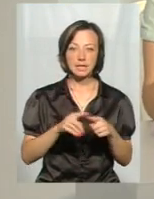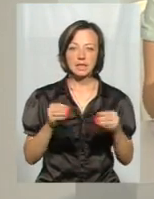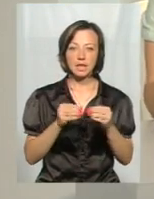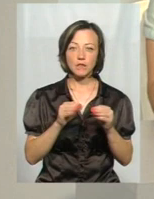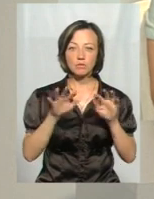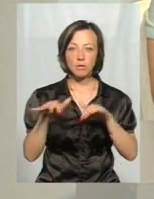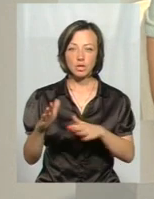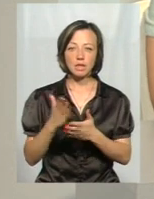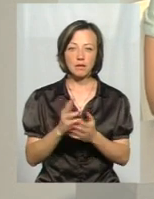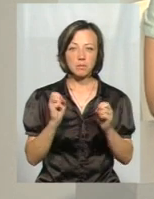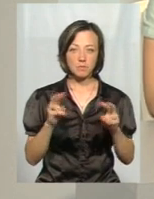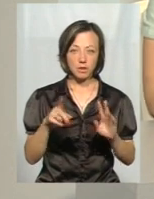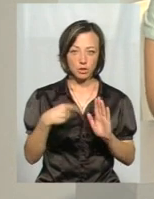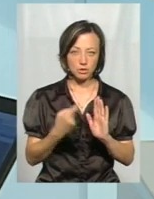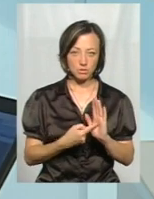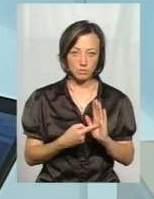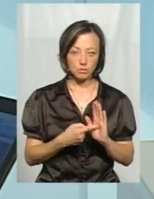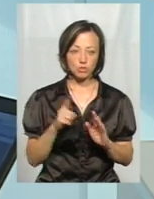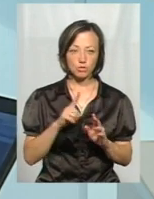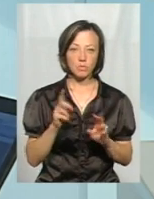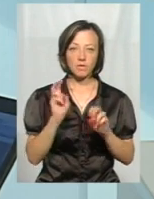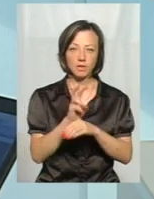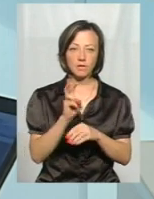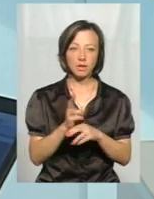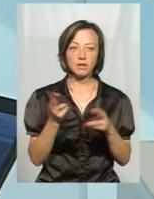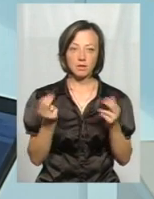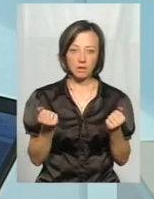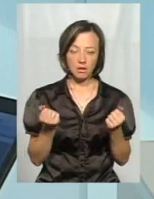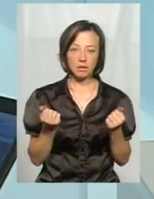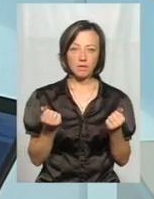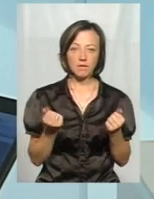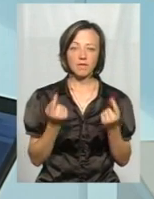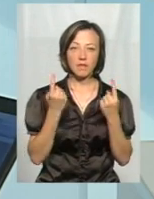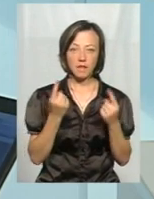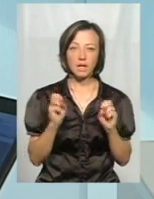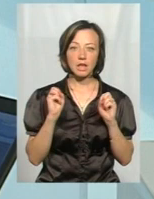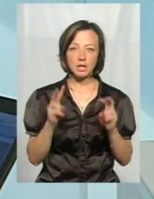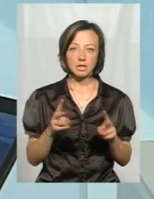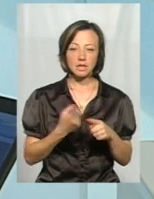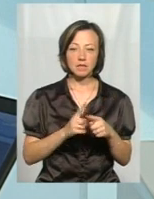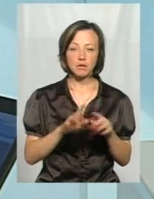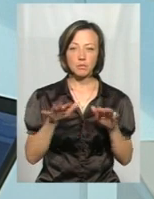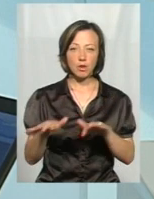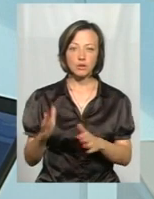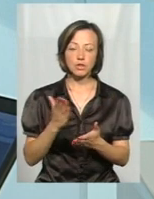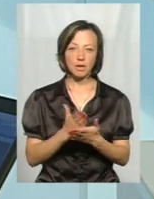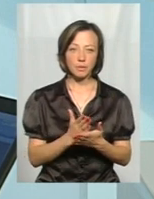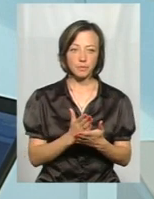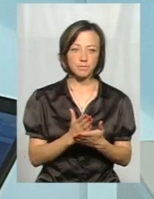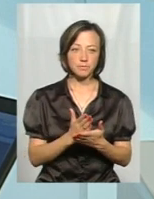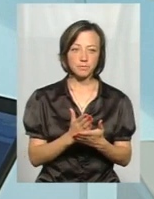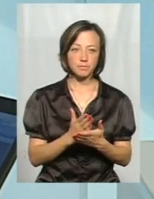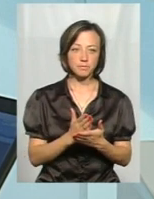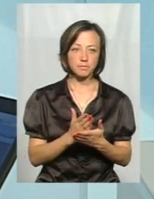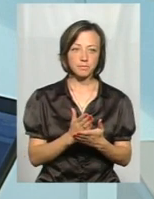10 пляжів є небезпечними для того, щоб їх відвідувати? Так, досить великий ризик на цих пляжах.